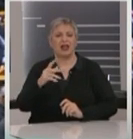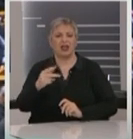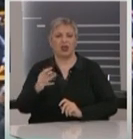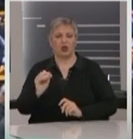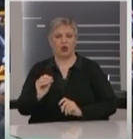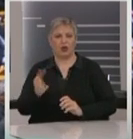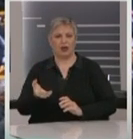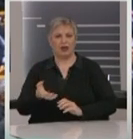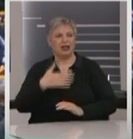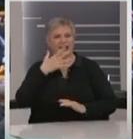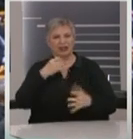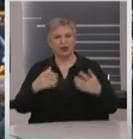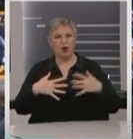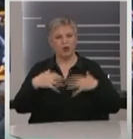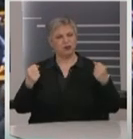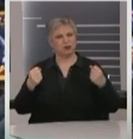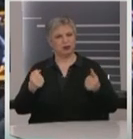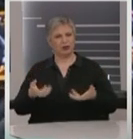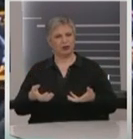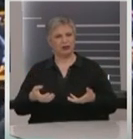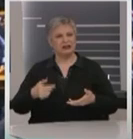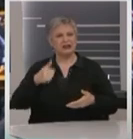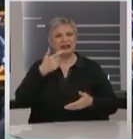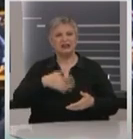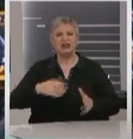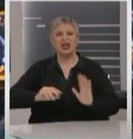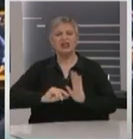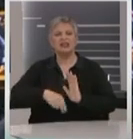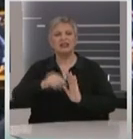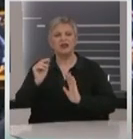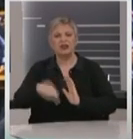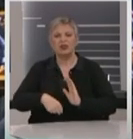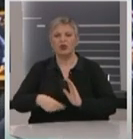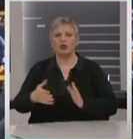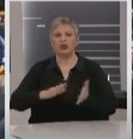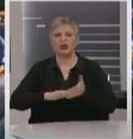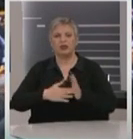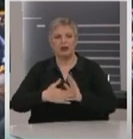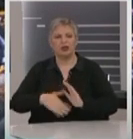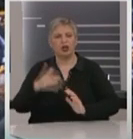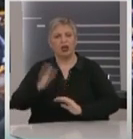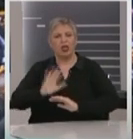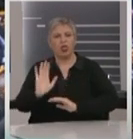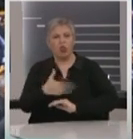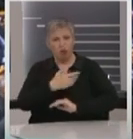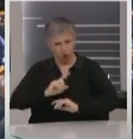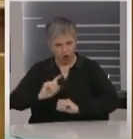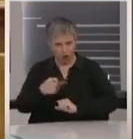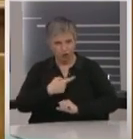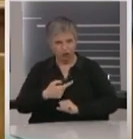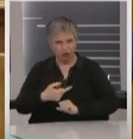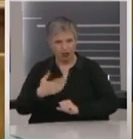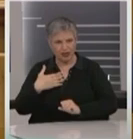Μην εξάπτεστε, διότι το είπε καθαρά. Τους συμβασίουχους όλους έξω. Όλους έξω τους συμβασίουχους.